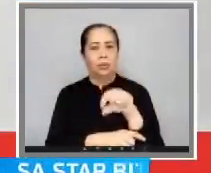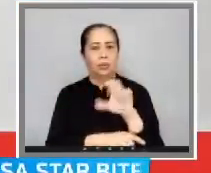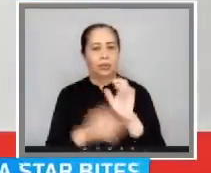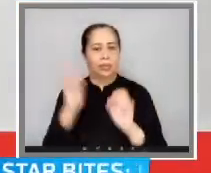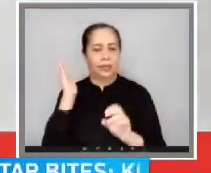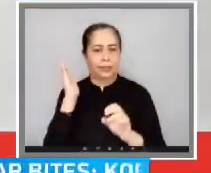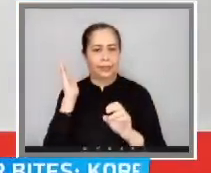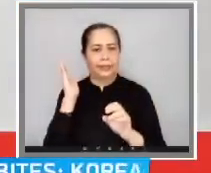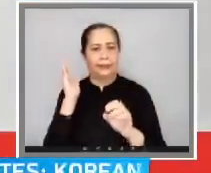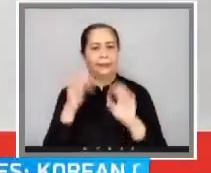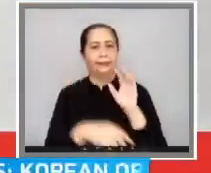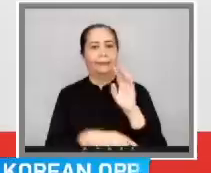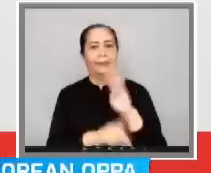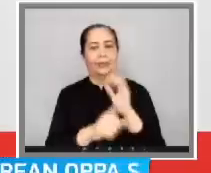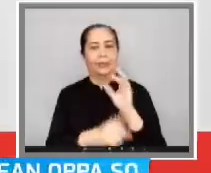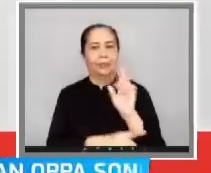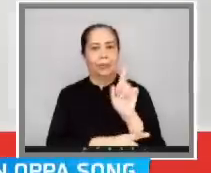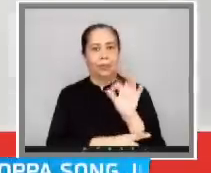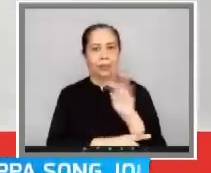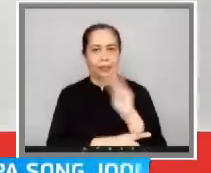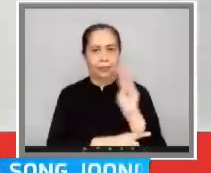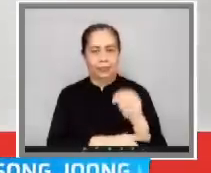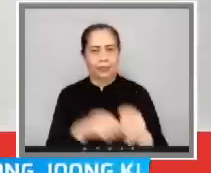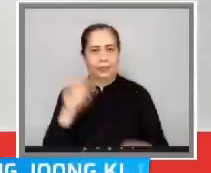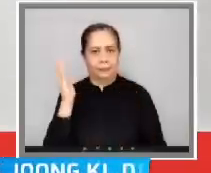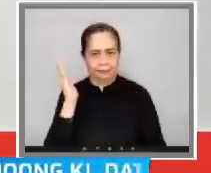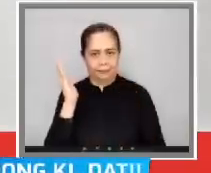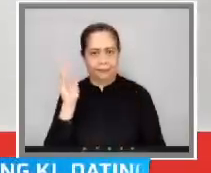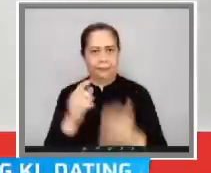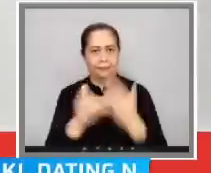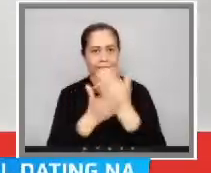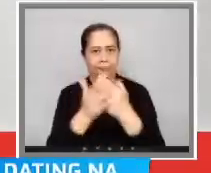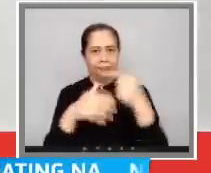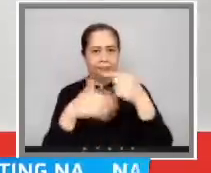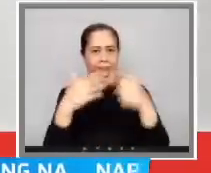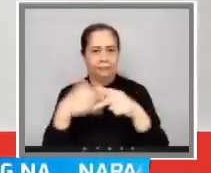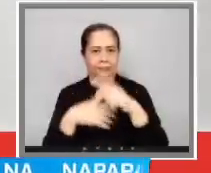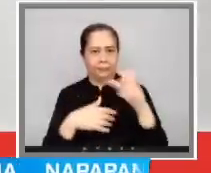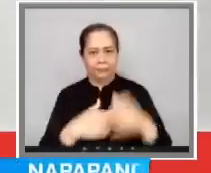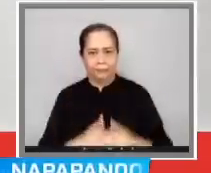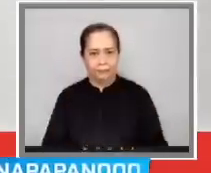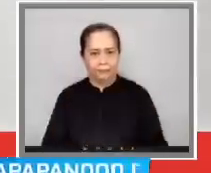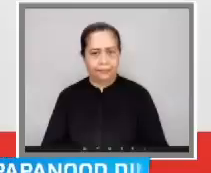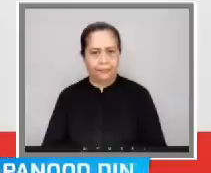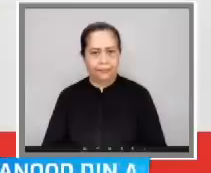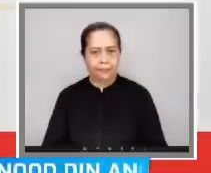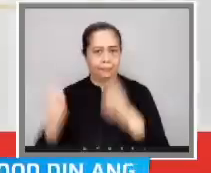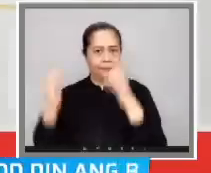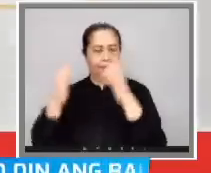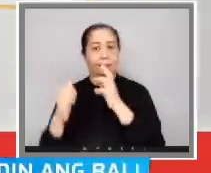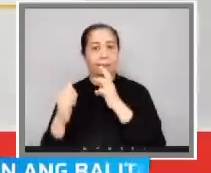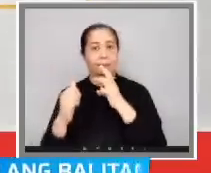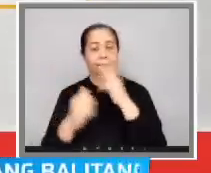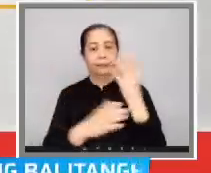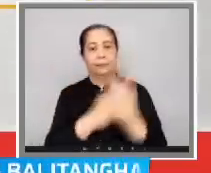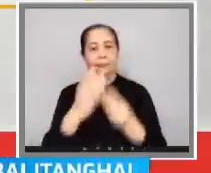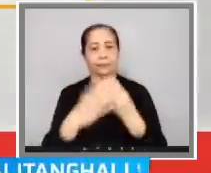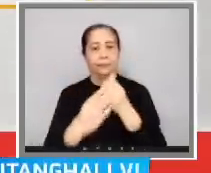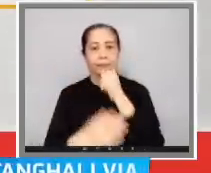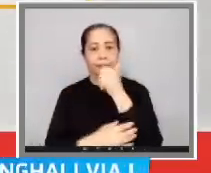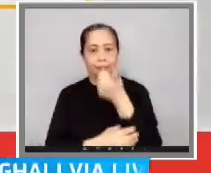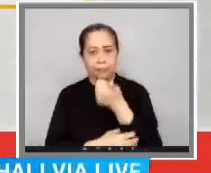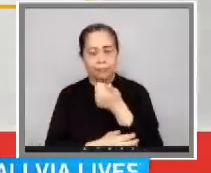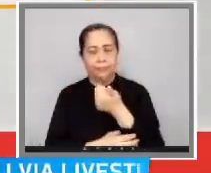Barangay 719 sa Maynila. Gayon din po sa ilang bahagi ng Pasay City. Asahan din po ang water interruption bukas,